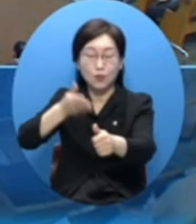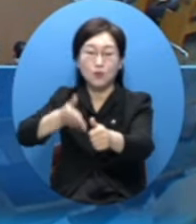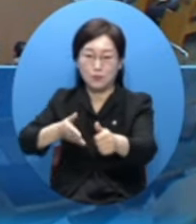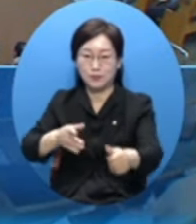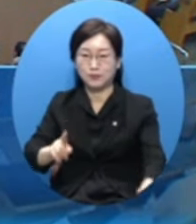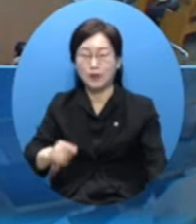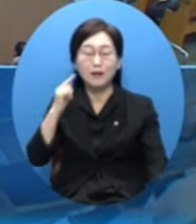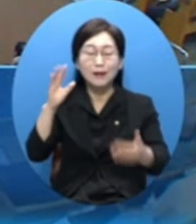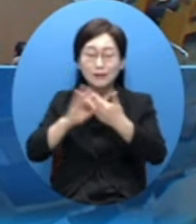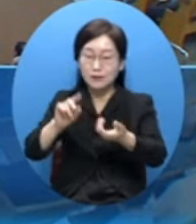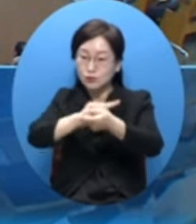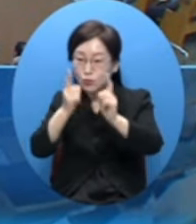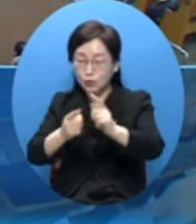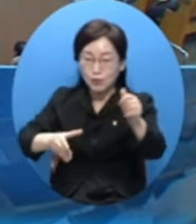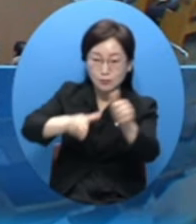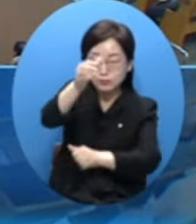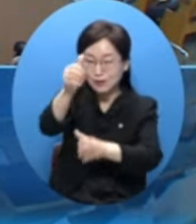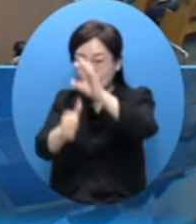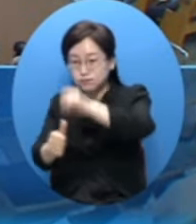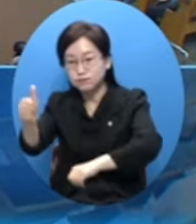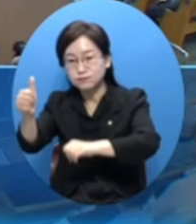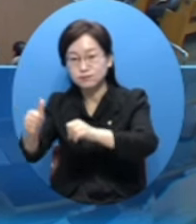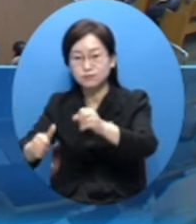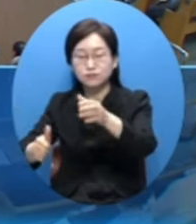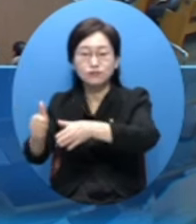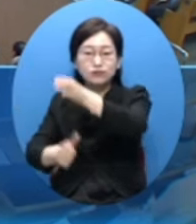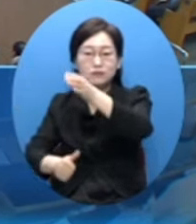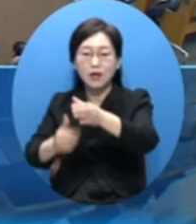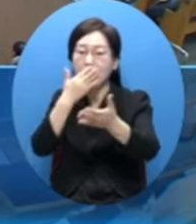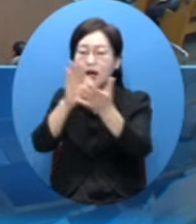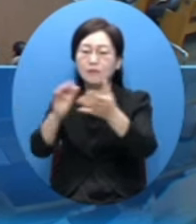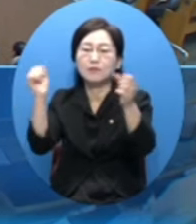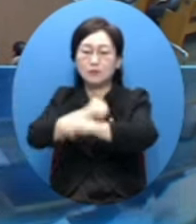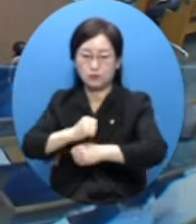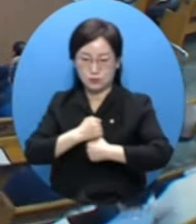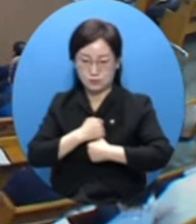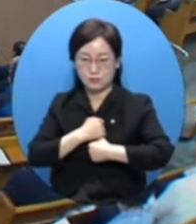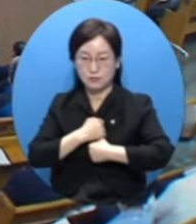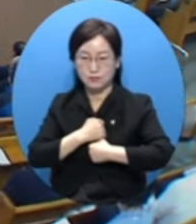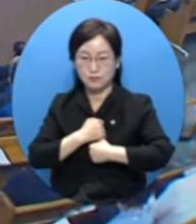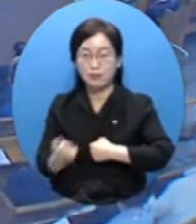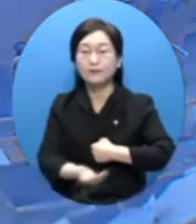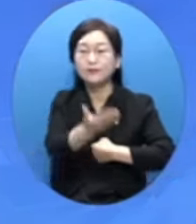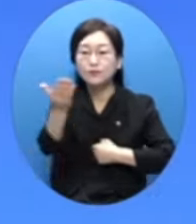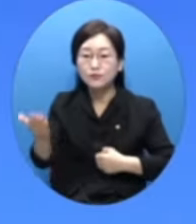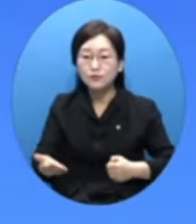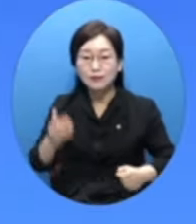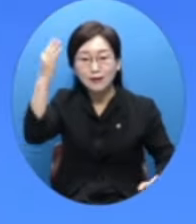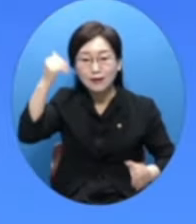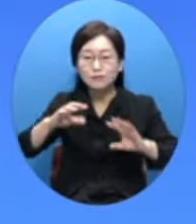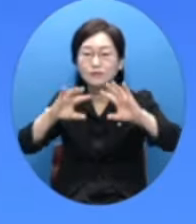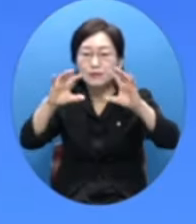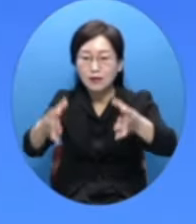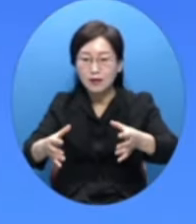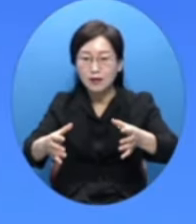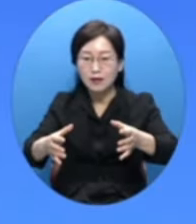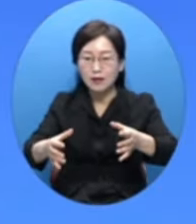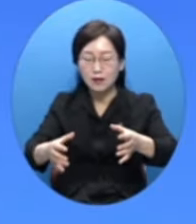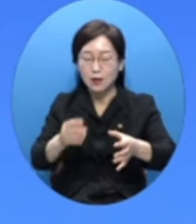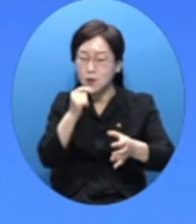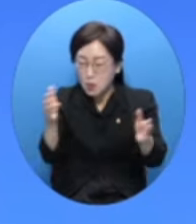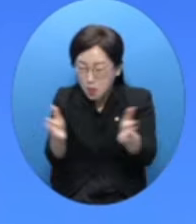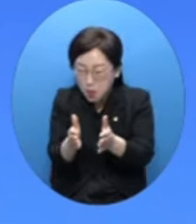서로 물고 먹으면 피차 멸망할까 조심하라. 여러분, 우리 대한민국이 좁은